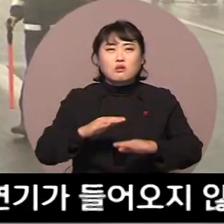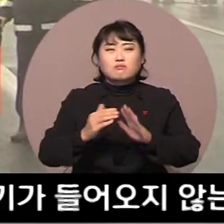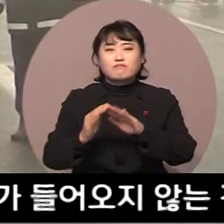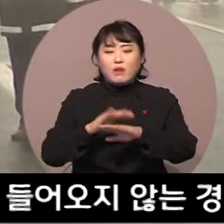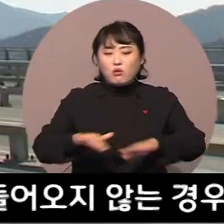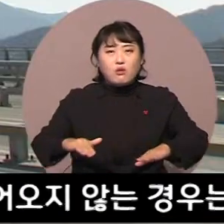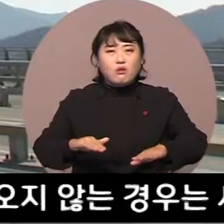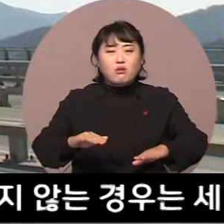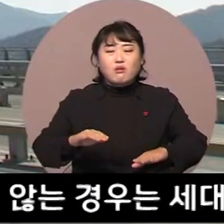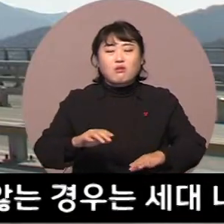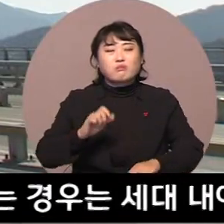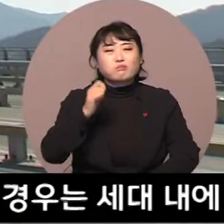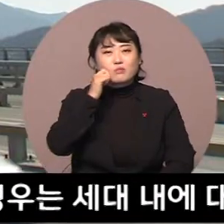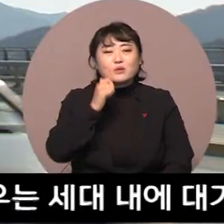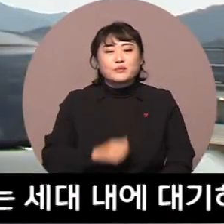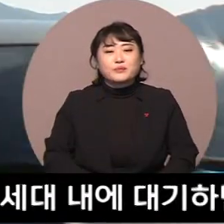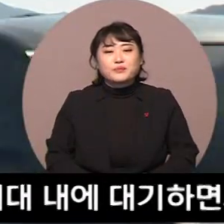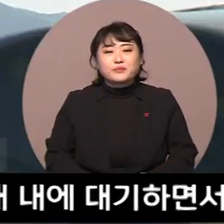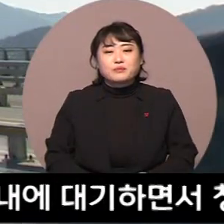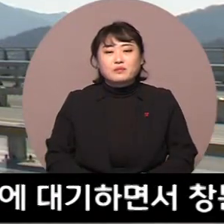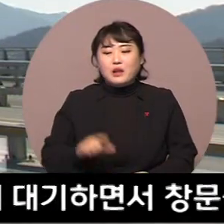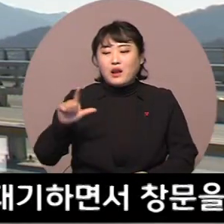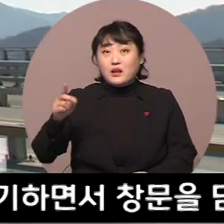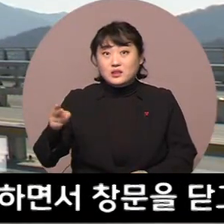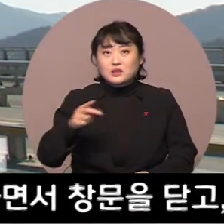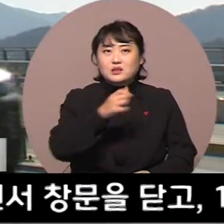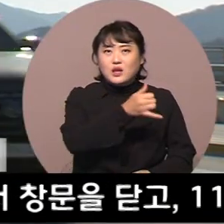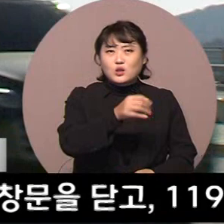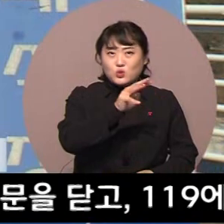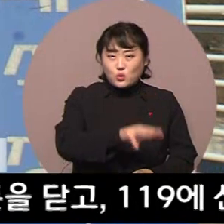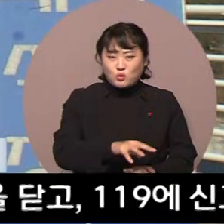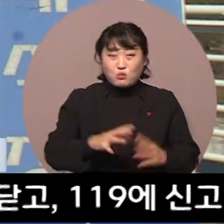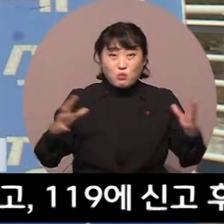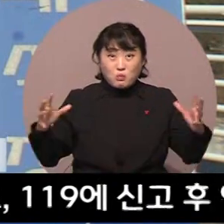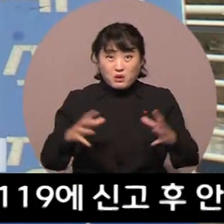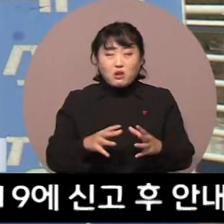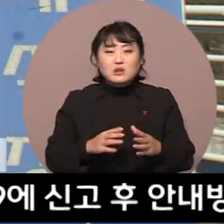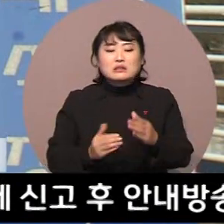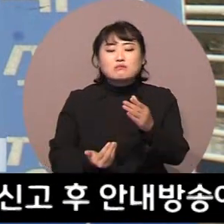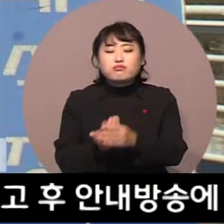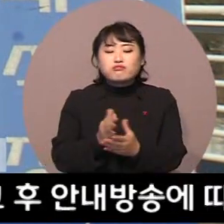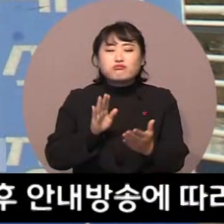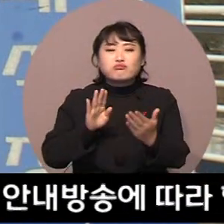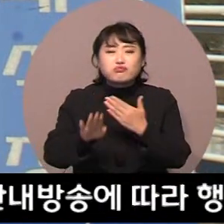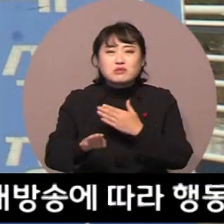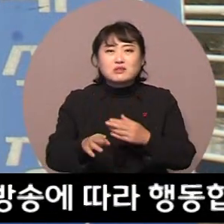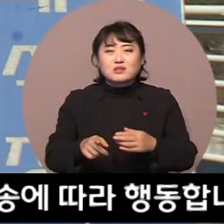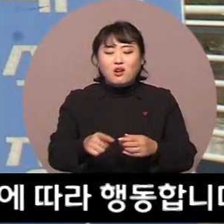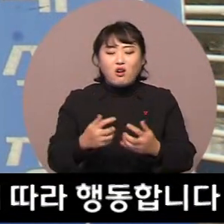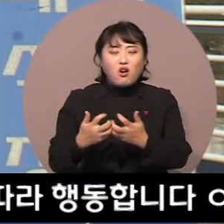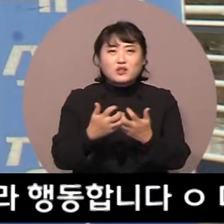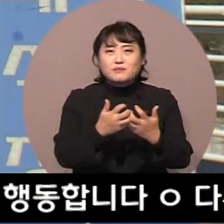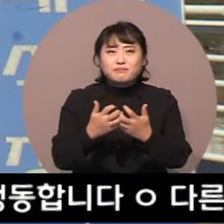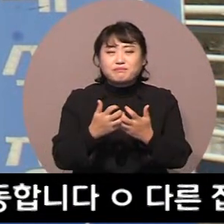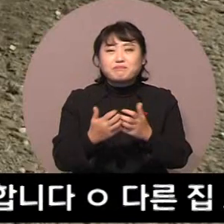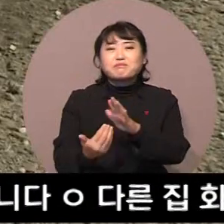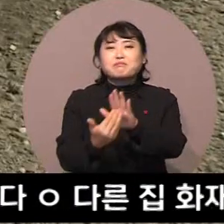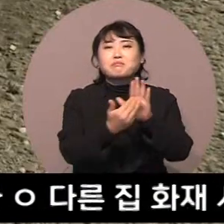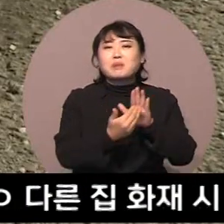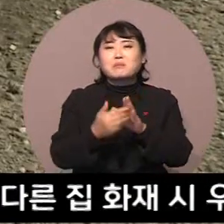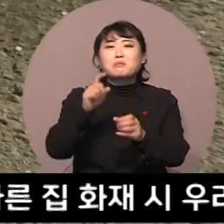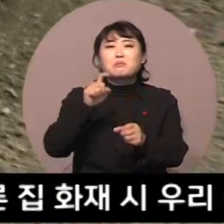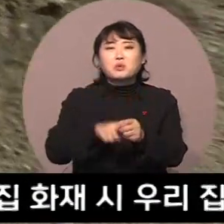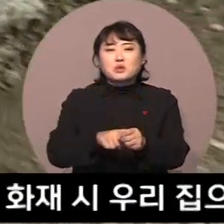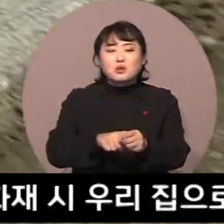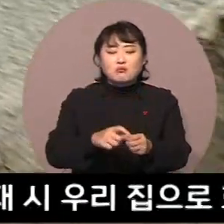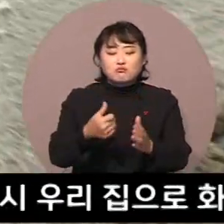리 없습니다 LH 세종씨 모두 이딴 사고를 겪은 뒤에야 다리의 결빙사고 예방을 위한